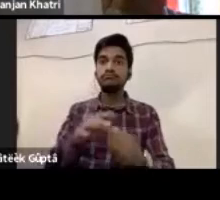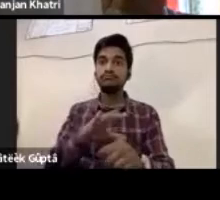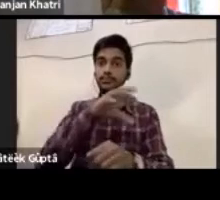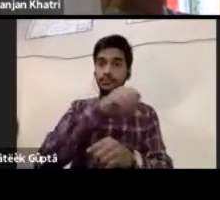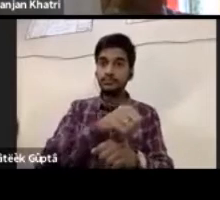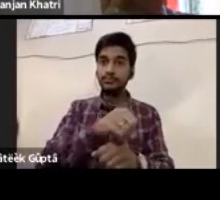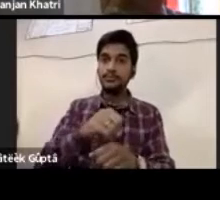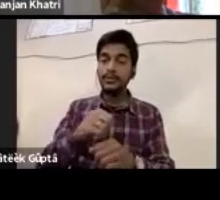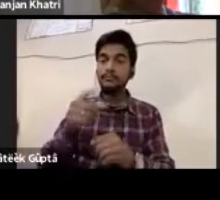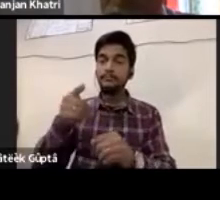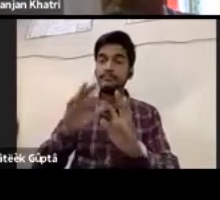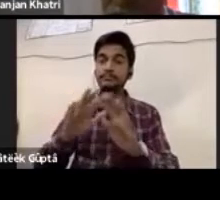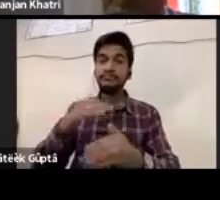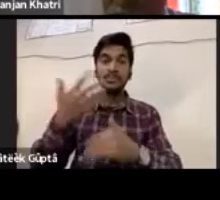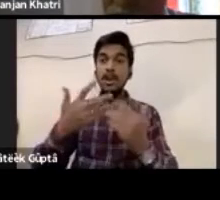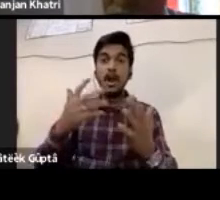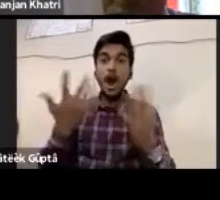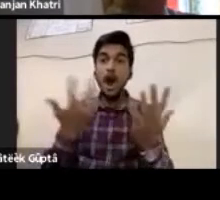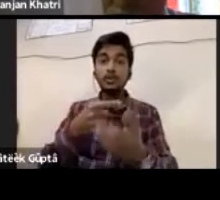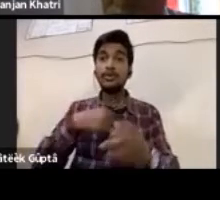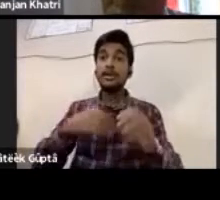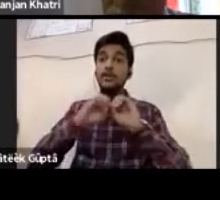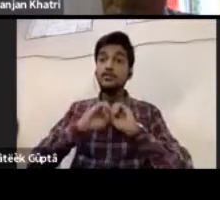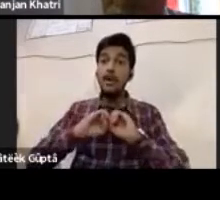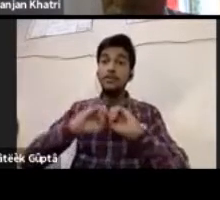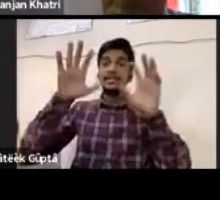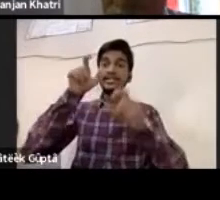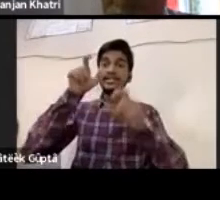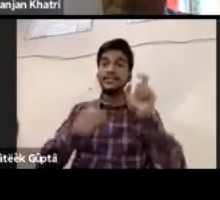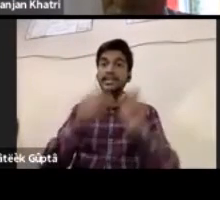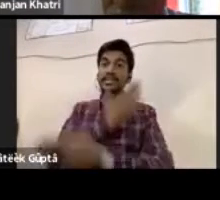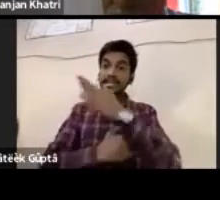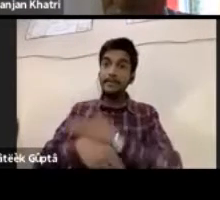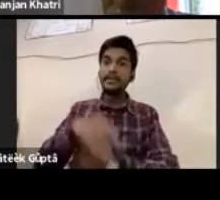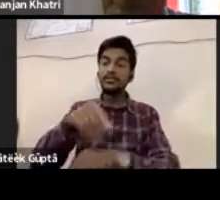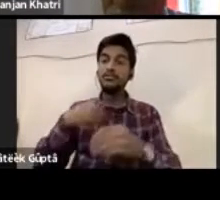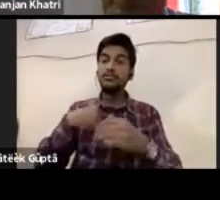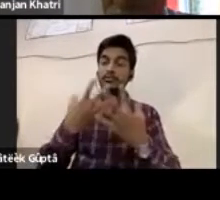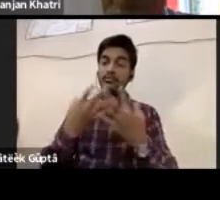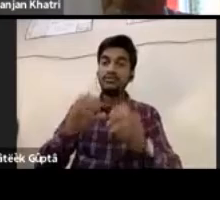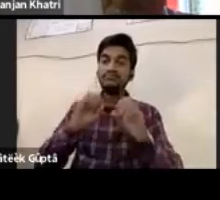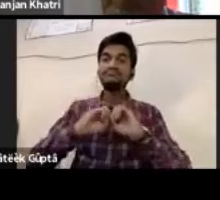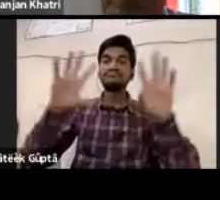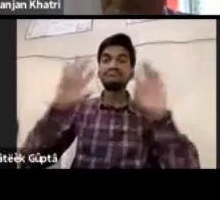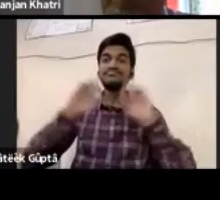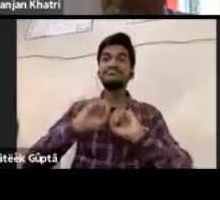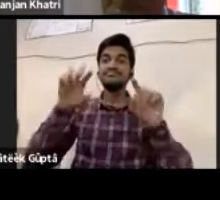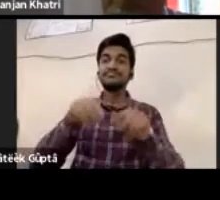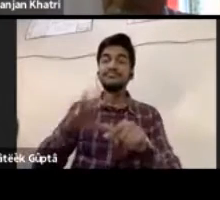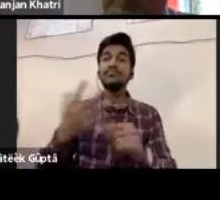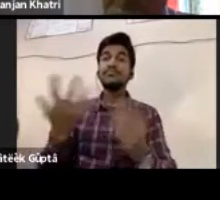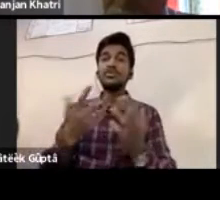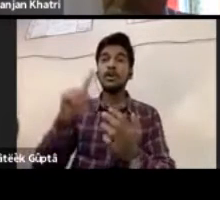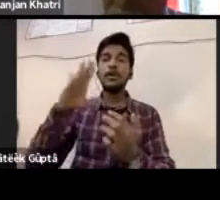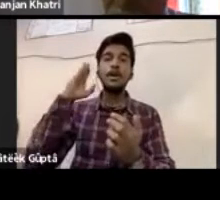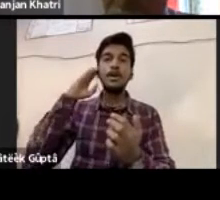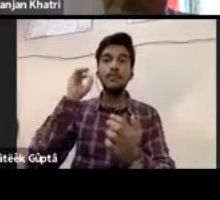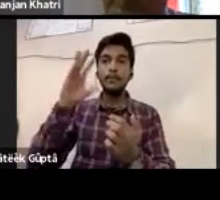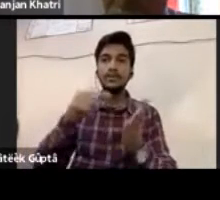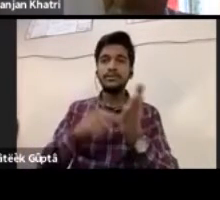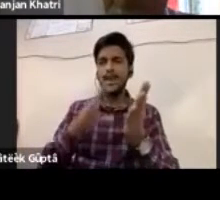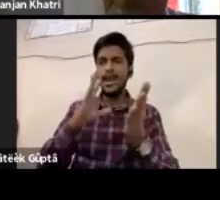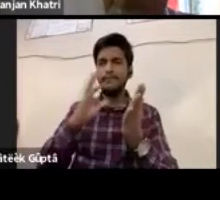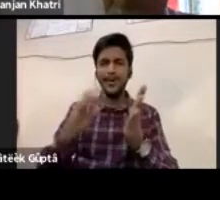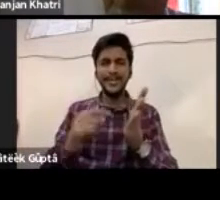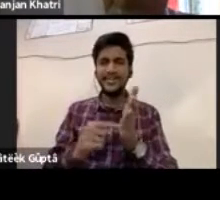से मैं इंफॉर्मेशन पहुंचाऊं पर्सन्स विद डिसेबिलिटीज तक, बिकॉज मेरे हिसाब से इंफॉर्मेशन इज ऑलवेज एम्पावरिंग. जब तक